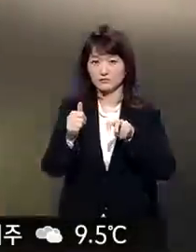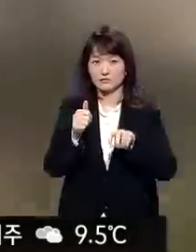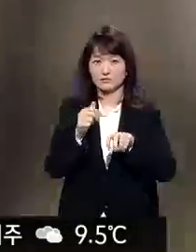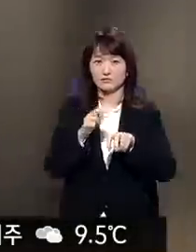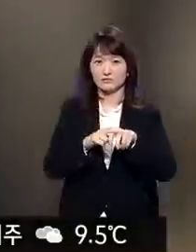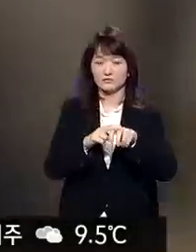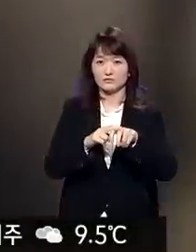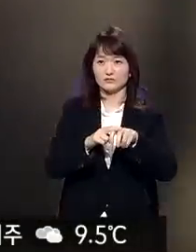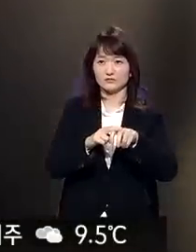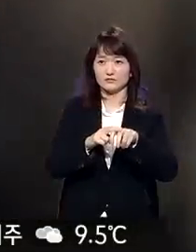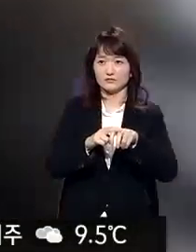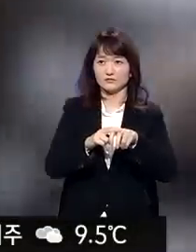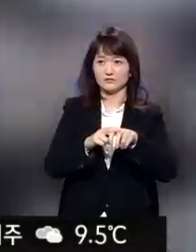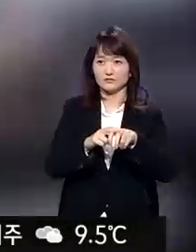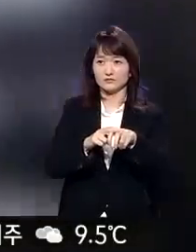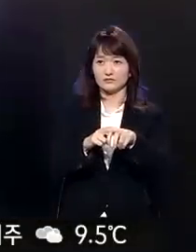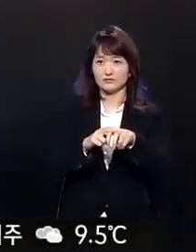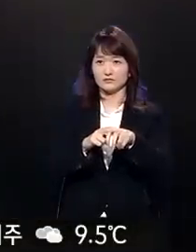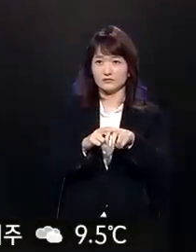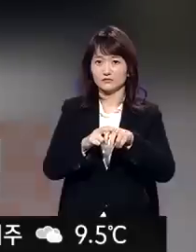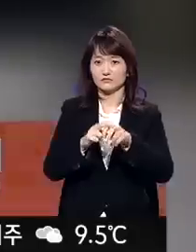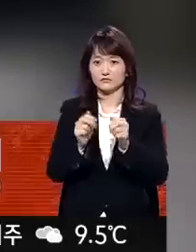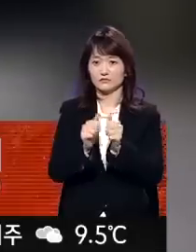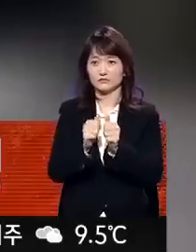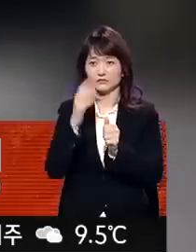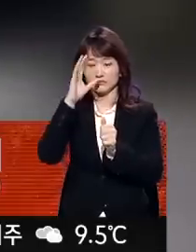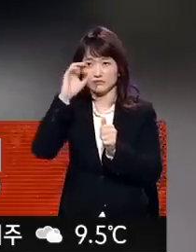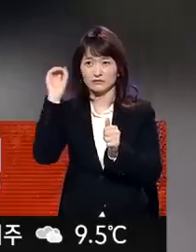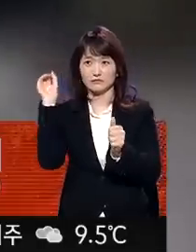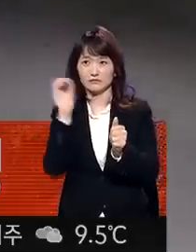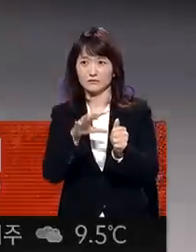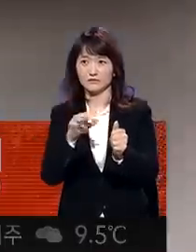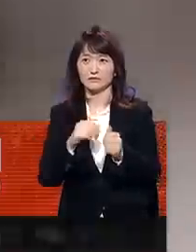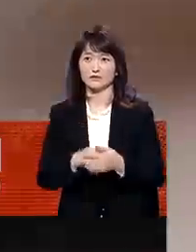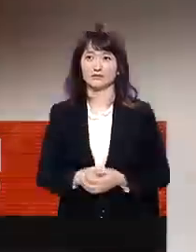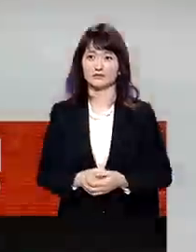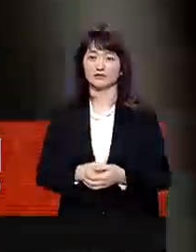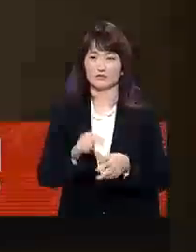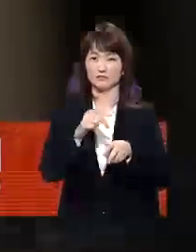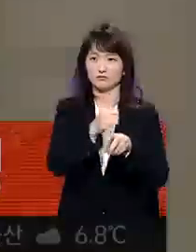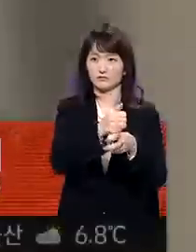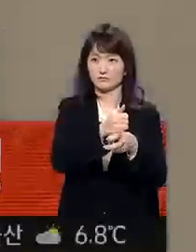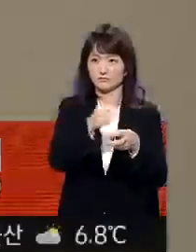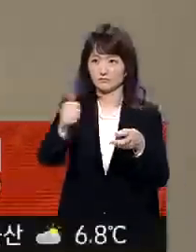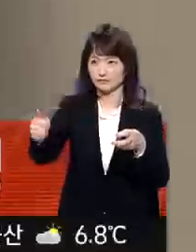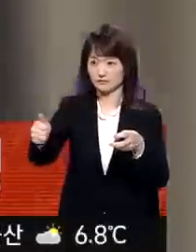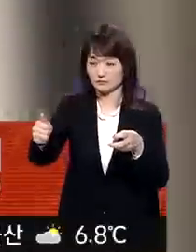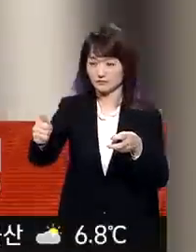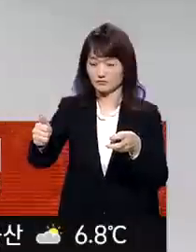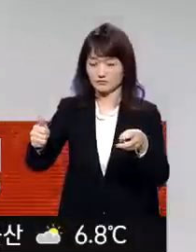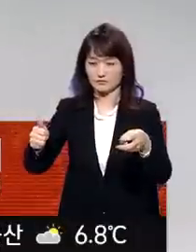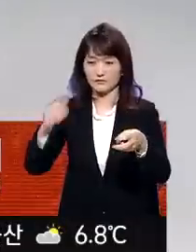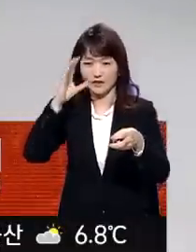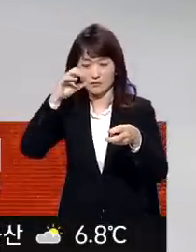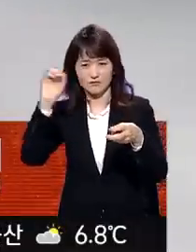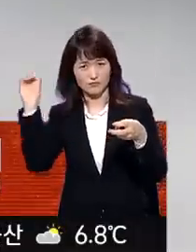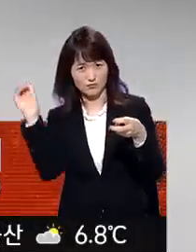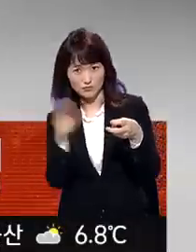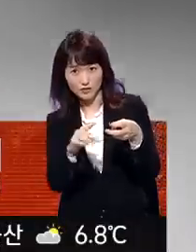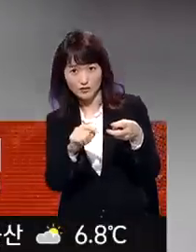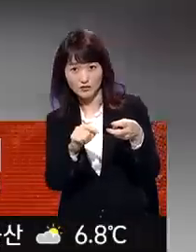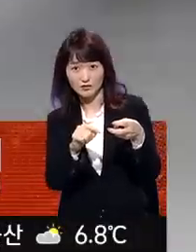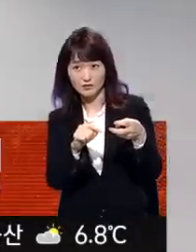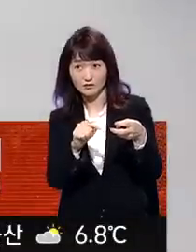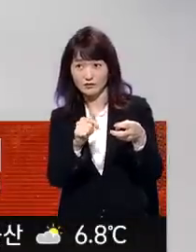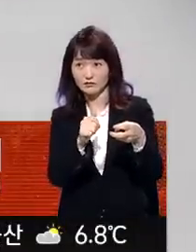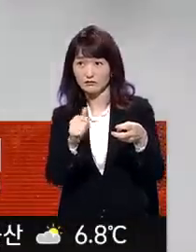있던 달걀을 던져버렸습니다. 버스에서 내린 남성, 분이 안 풀렸는지 서 있는 버스에 달걀을 또 투척을 합니다.